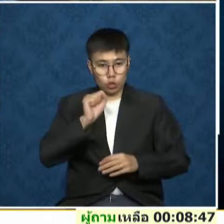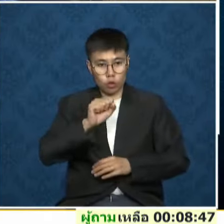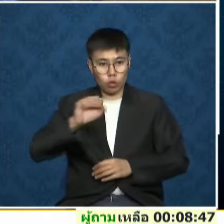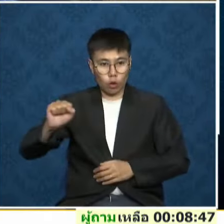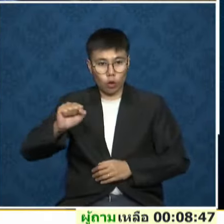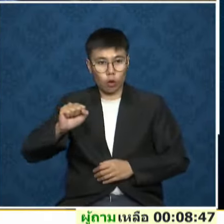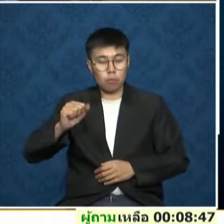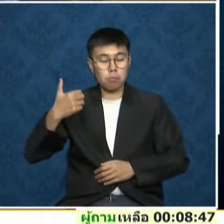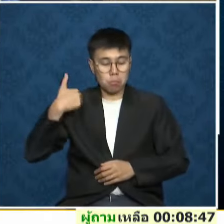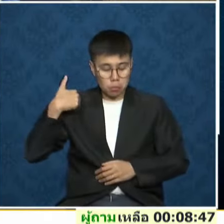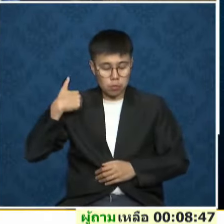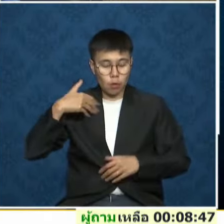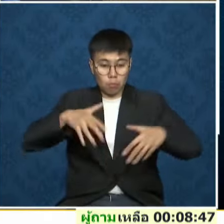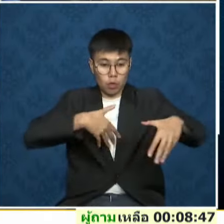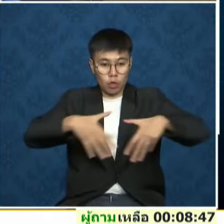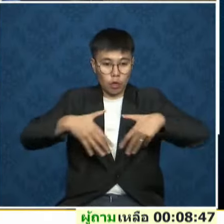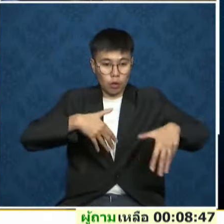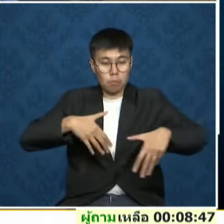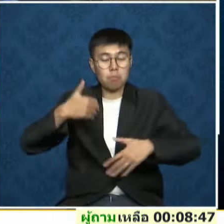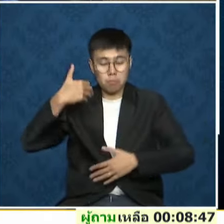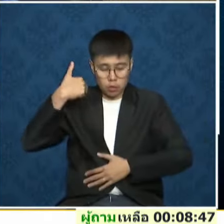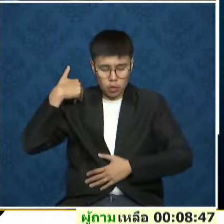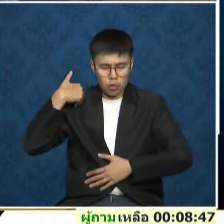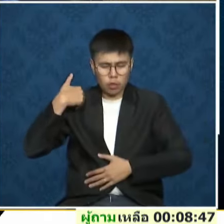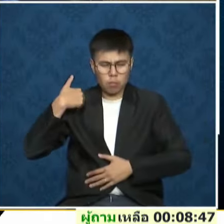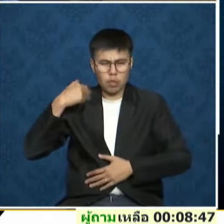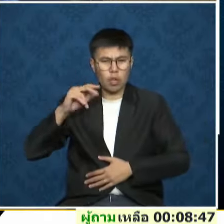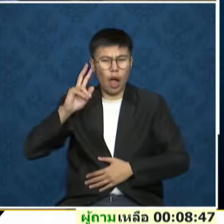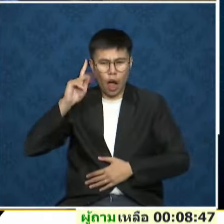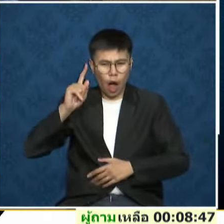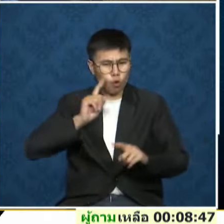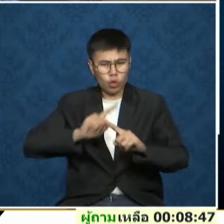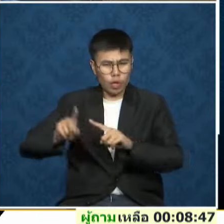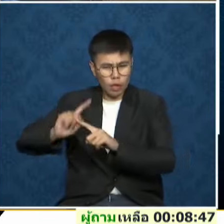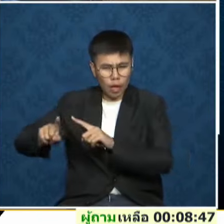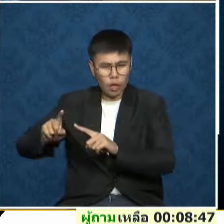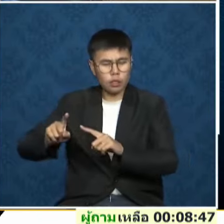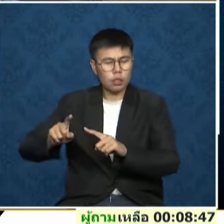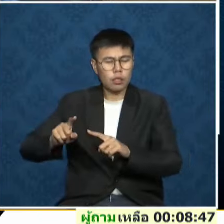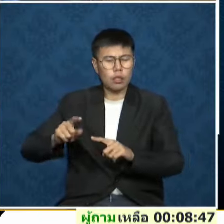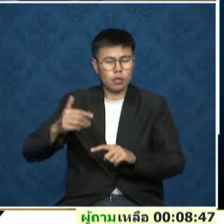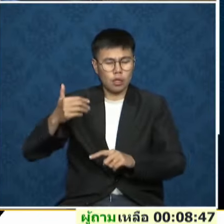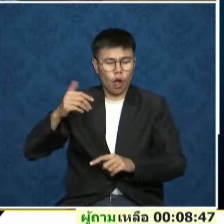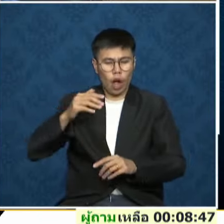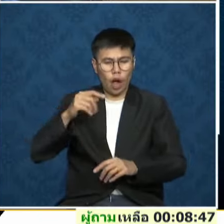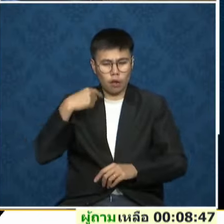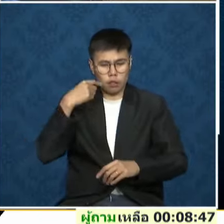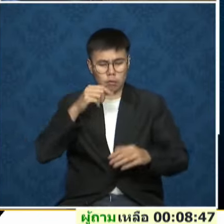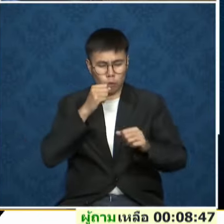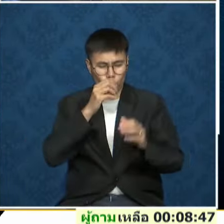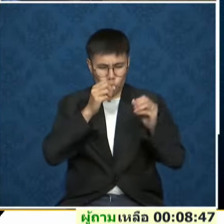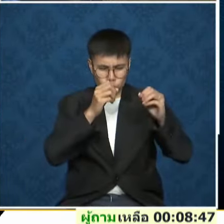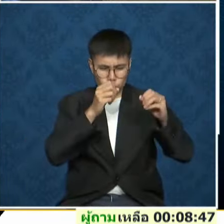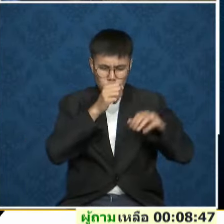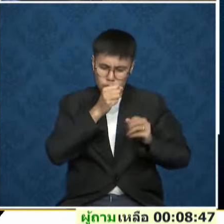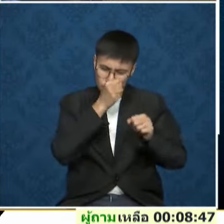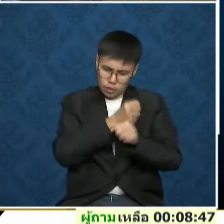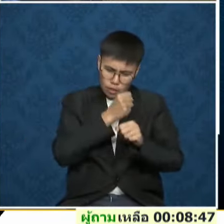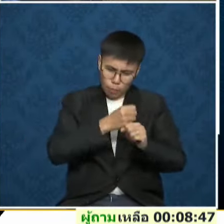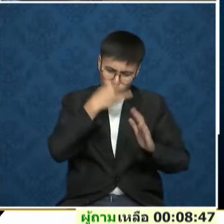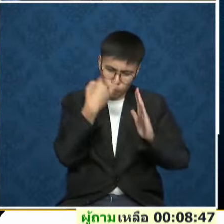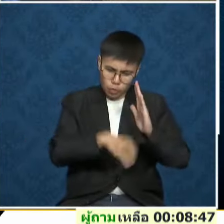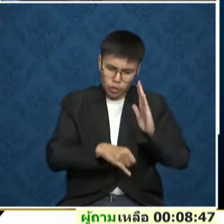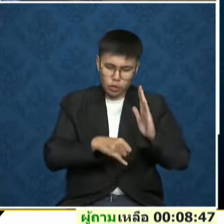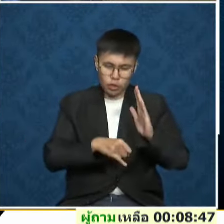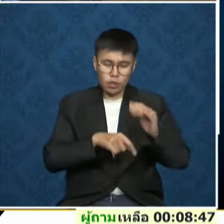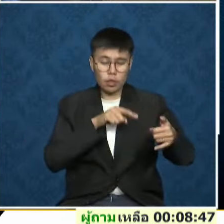ประชาชนนะครับที่ท่านได้เกริ่นมาว่าหลายๆคดีหรือหลายๆเหตุการณ์ผู้ที่กระทำความผิดอาจจะไม่